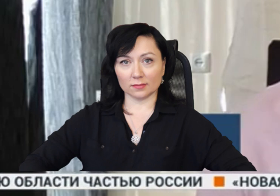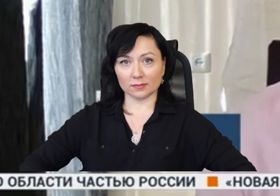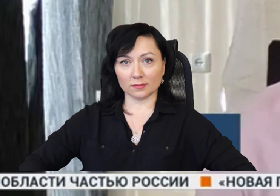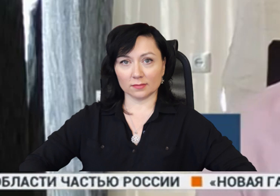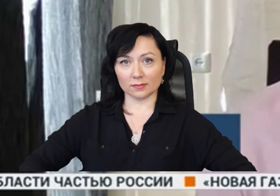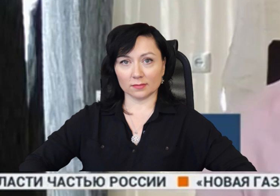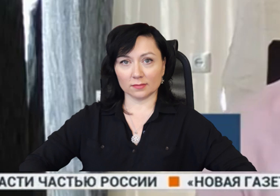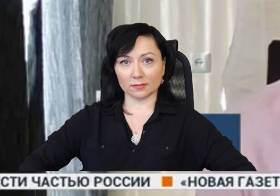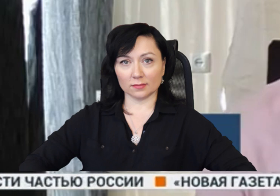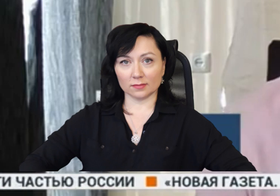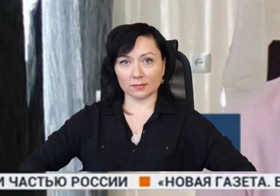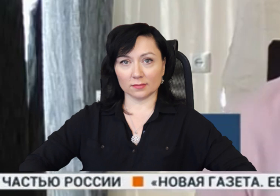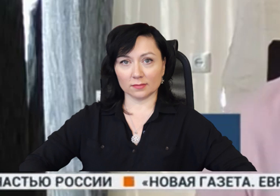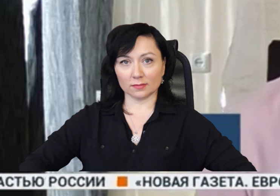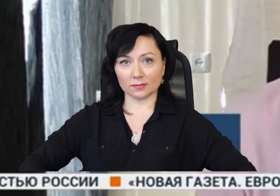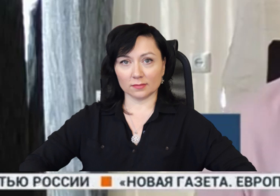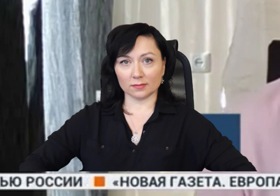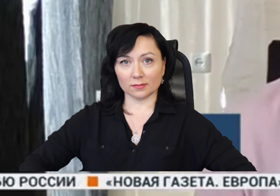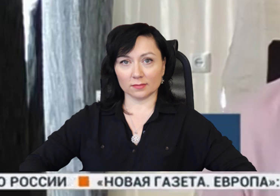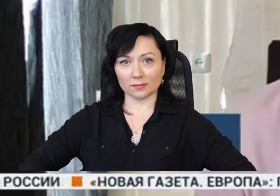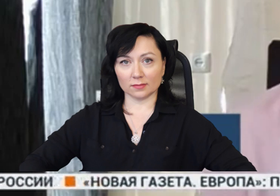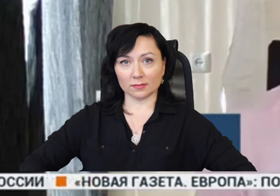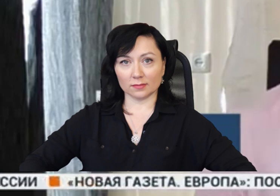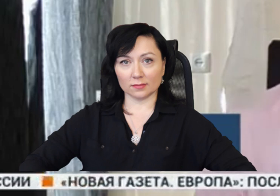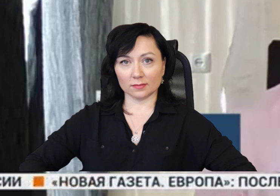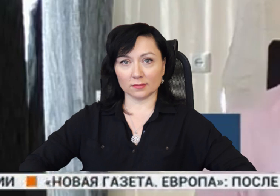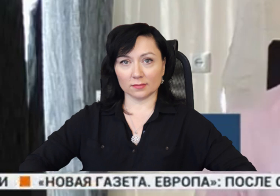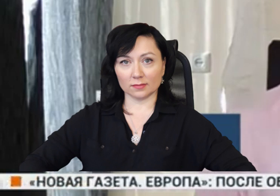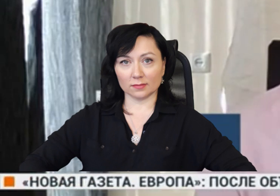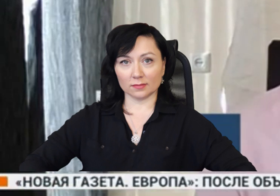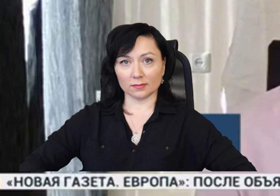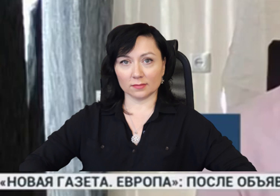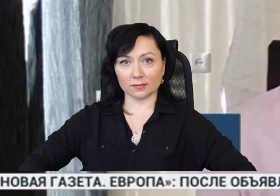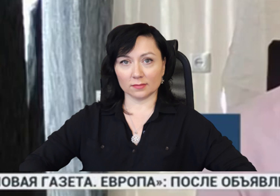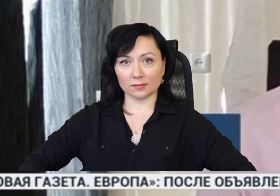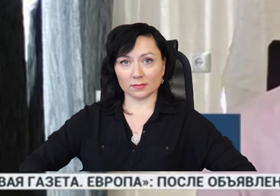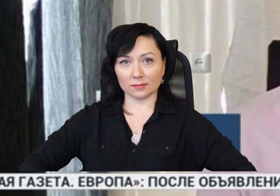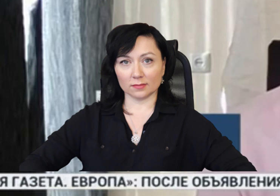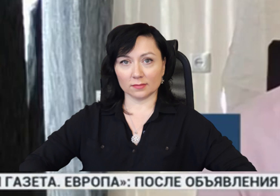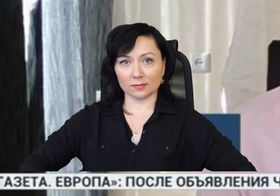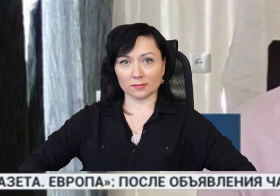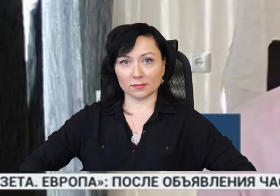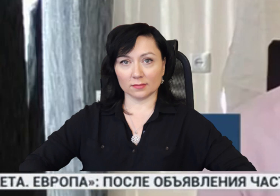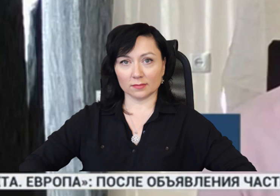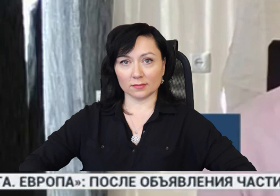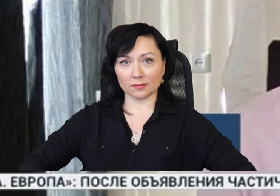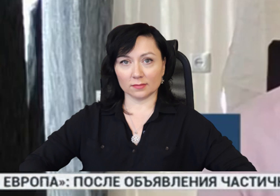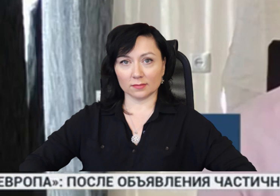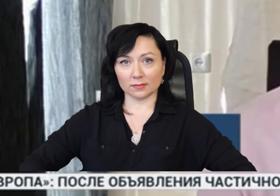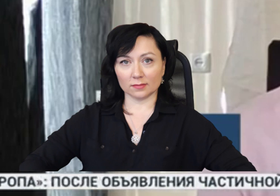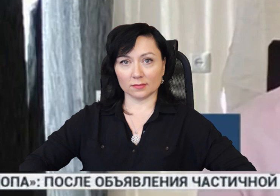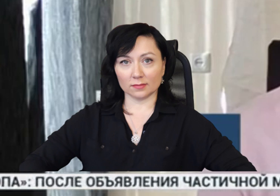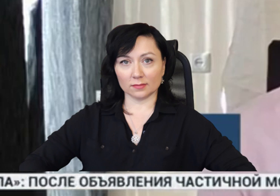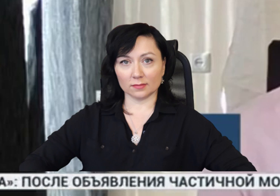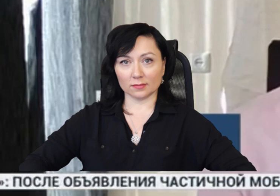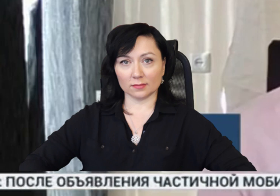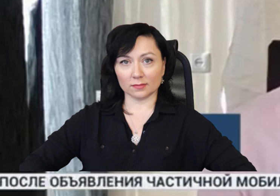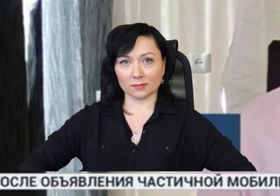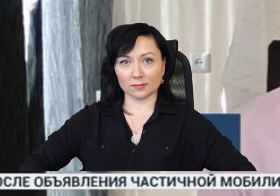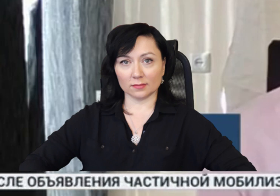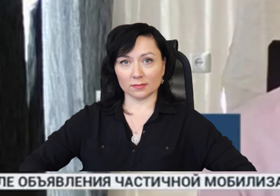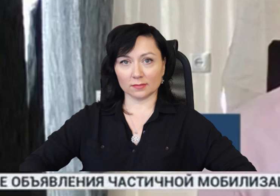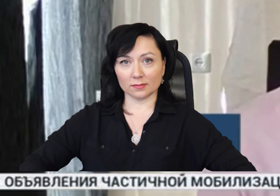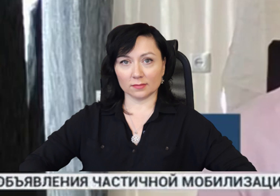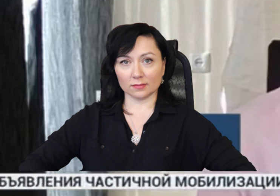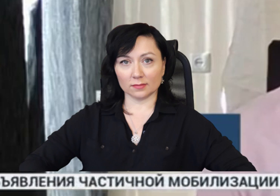в которых один из туристов действительно получил повестку массовыми аннуляции именно из-за полученной участником